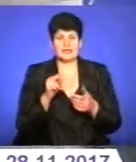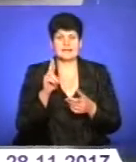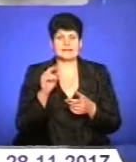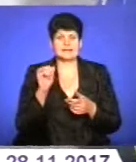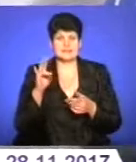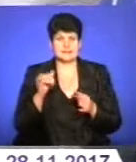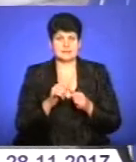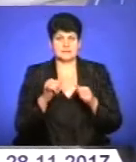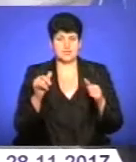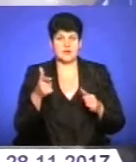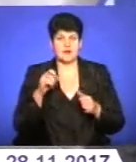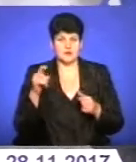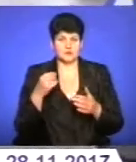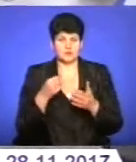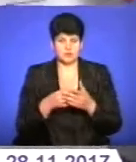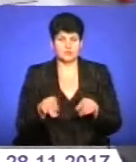газ подорожчання відносно.